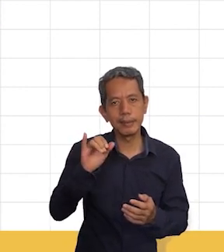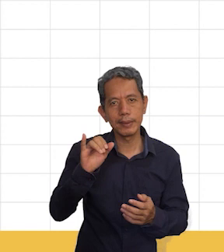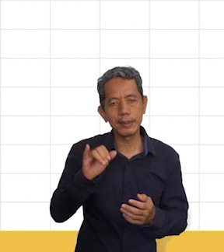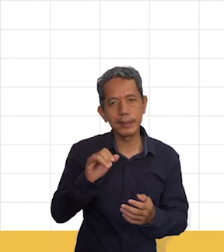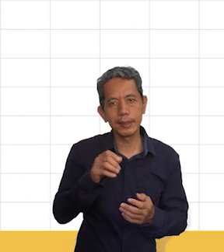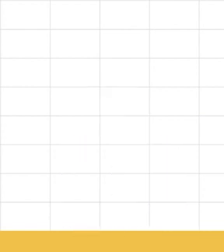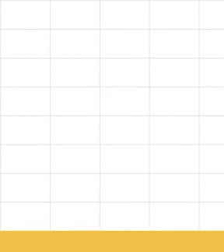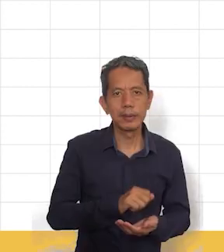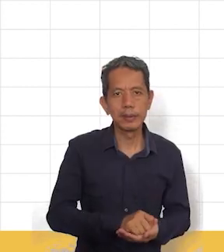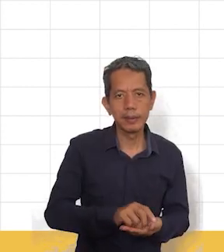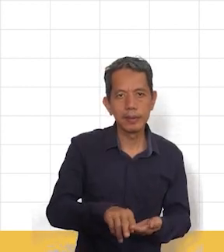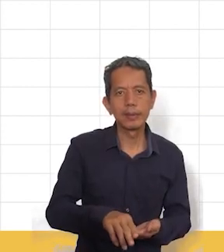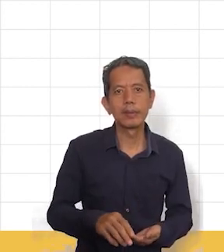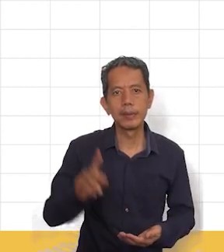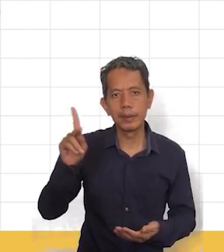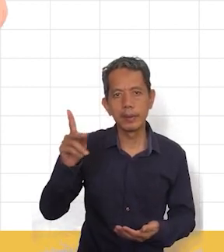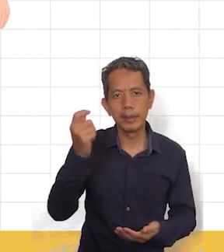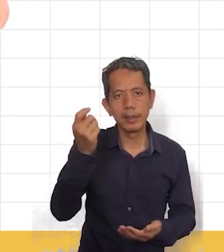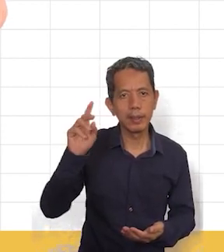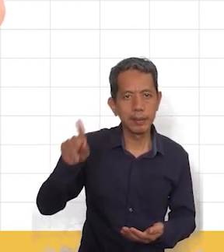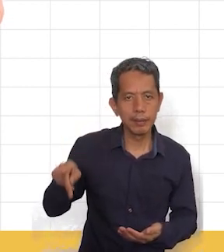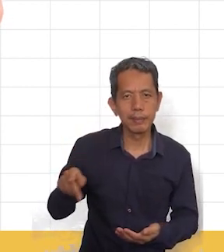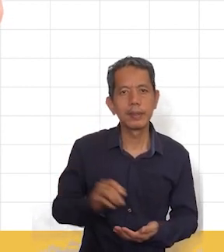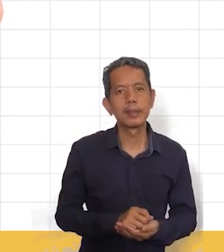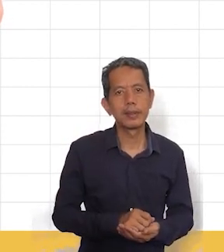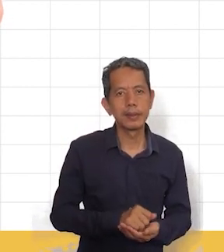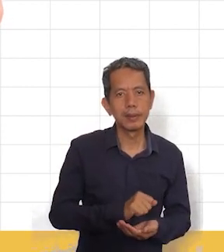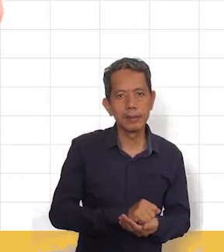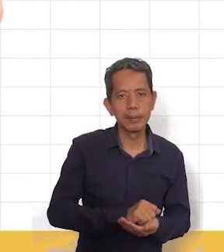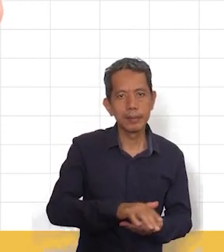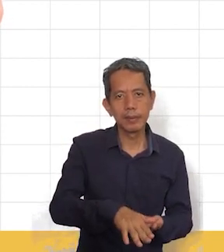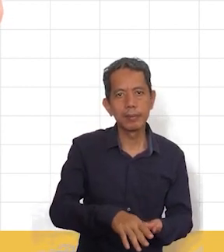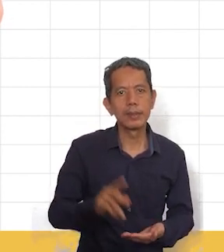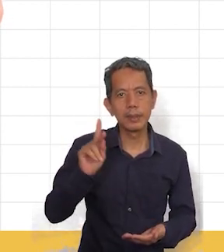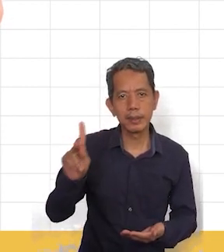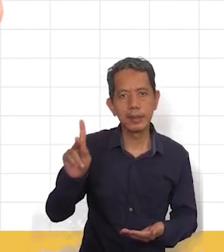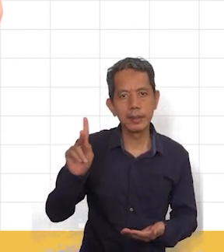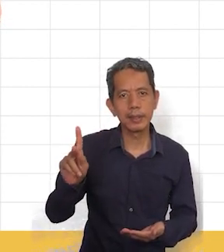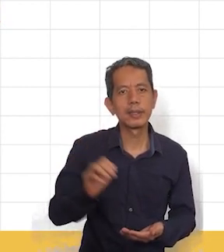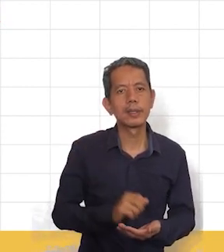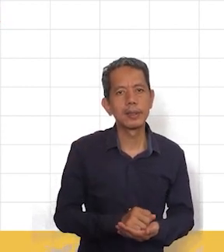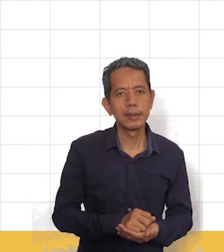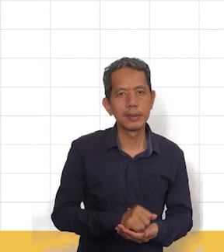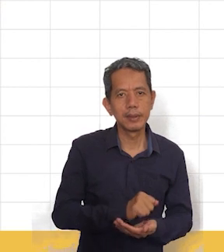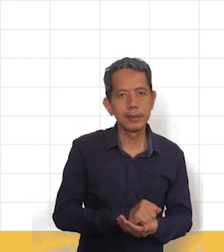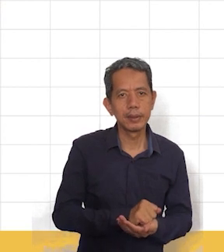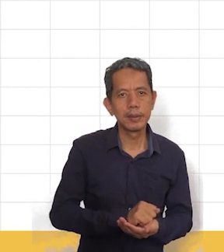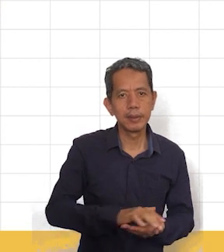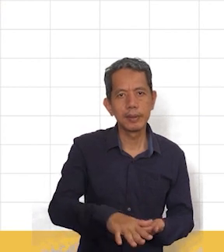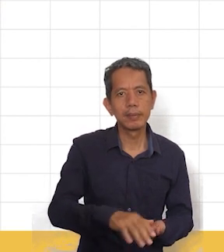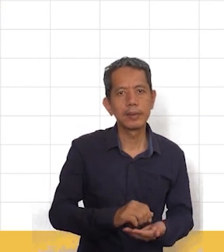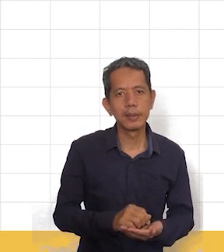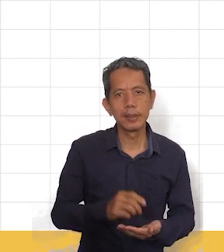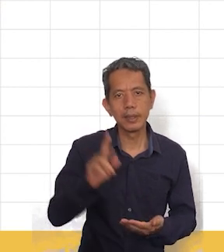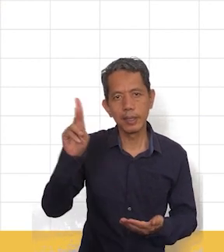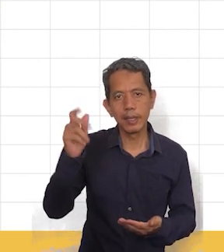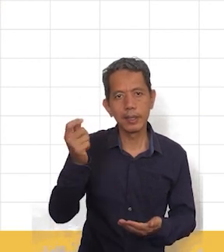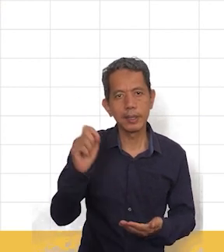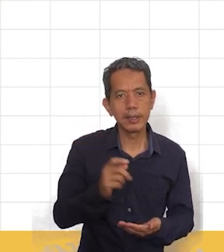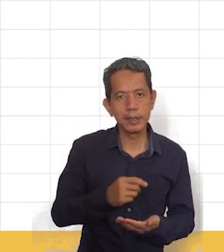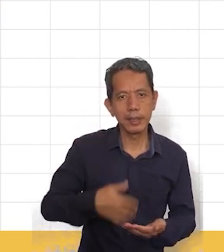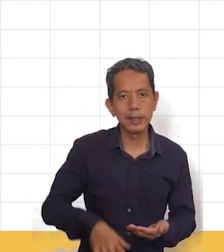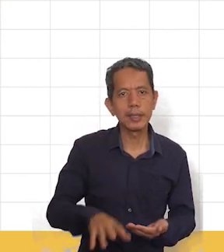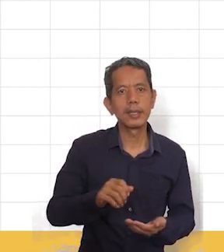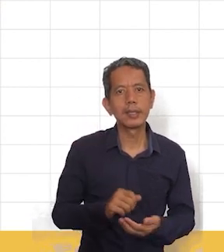berkasnya sebagai berikut: fotokopi kartu tanda penduduk, fotokopi kartu keluarga,